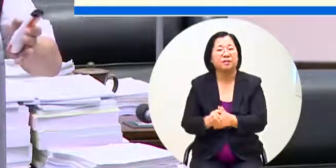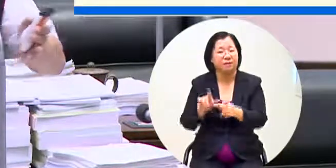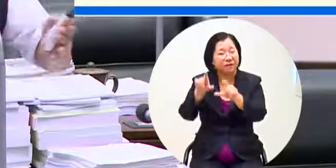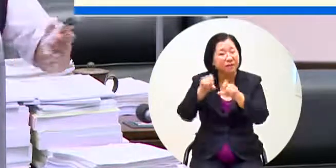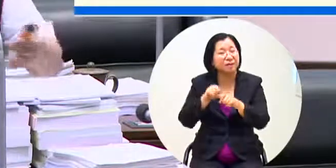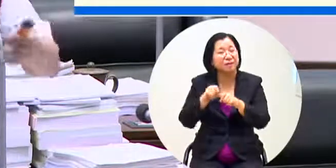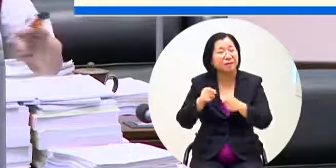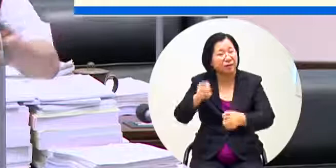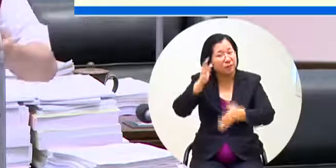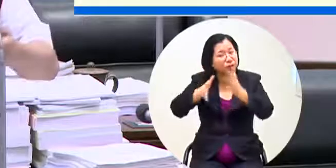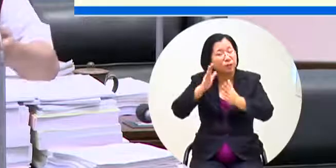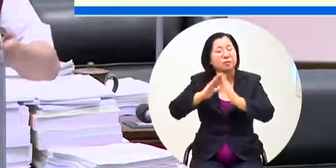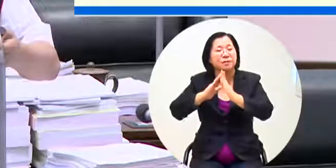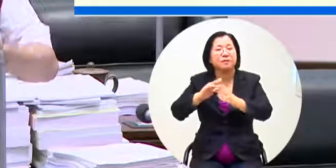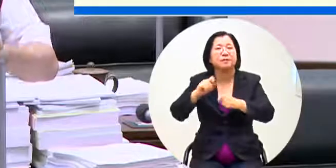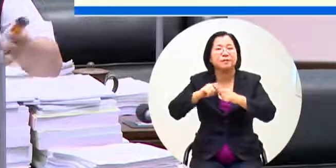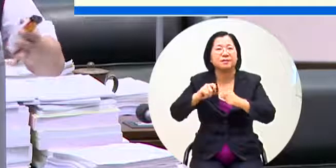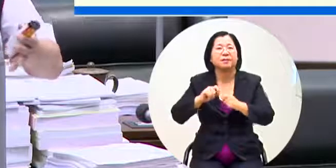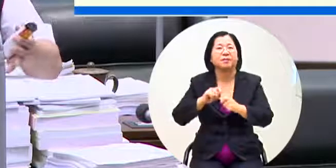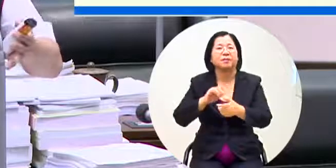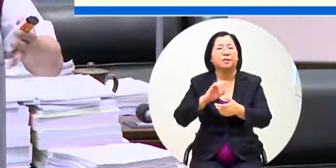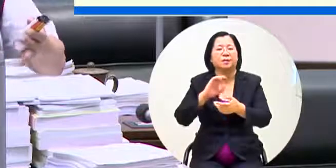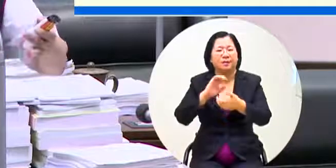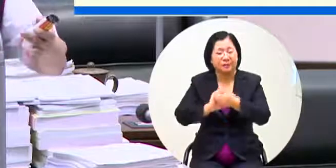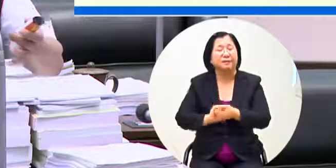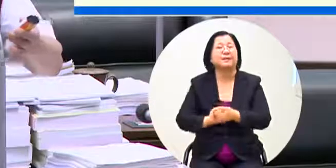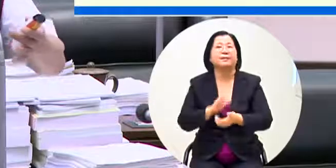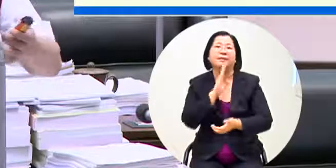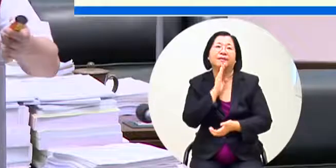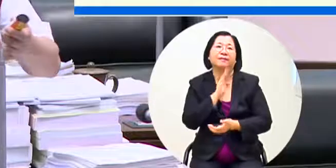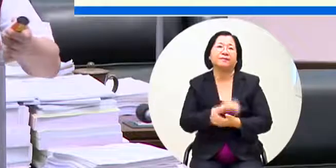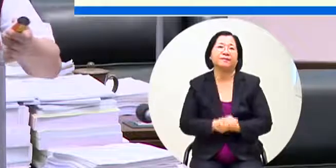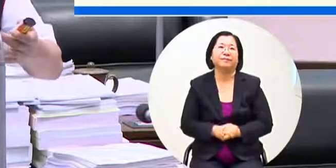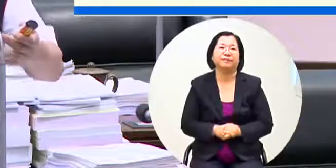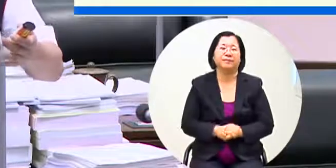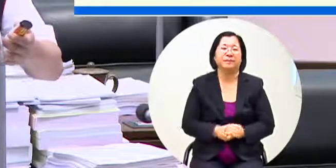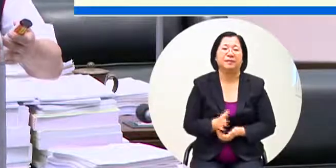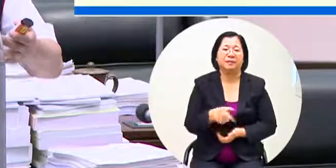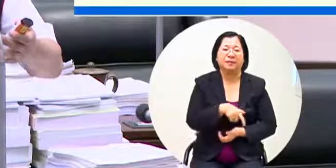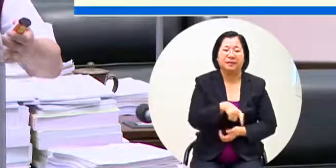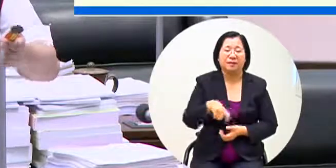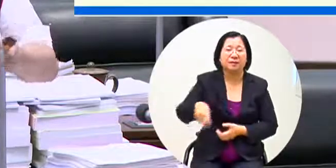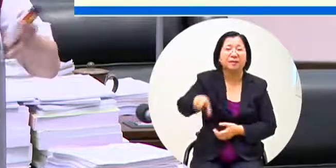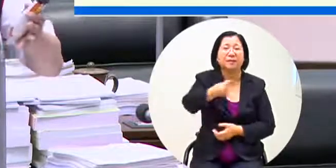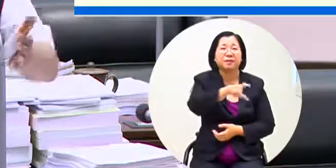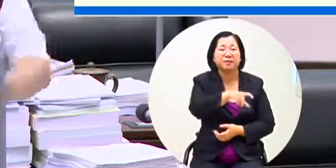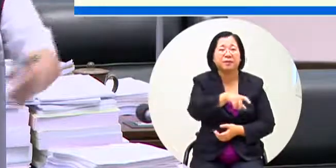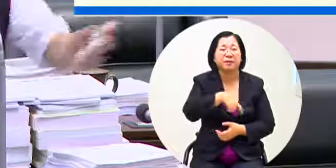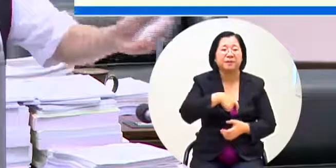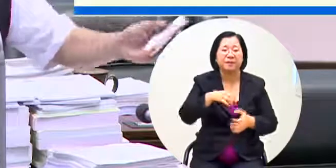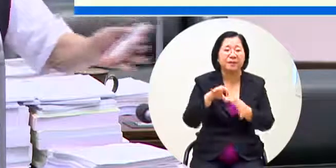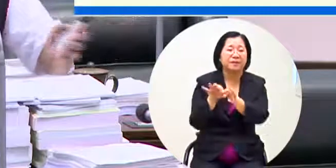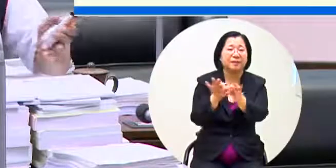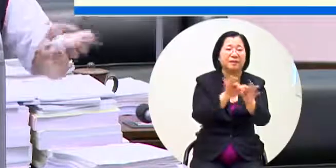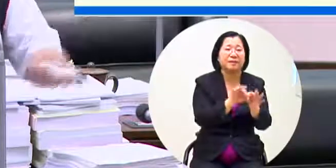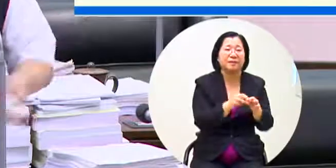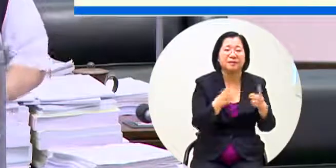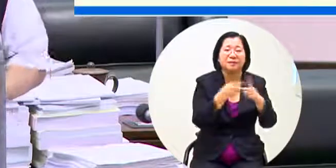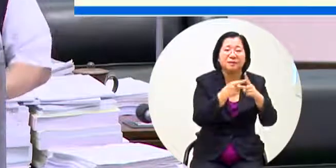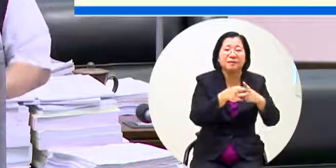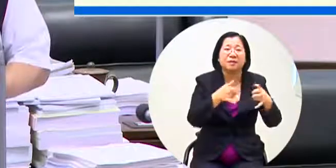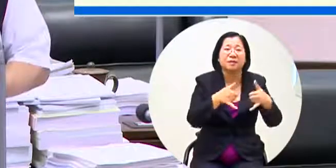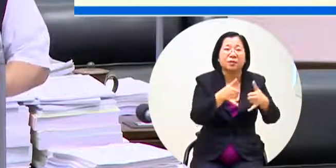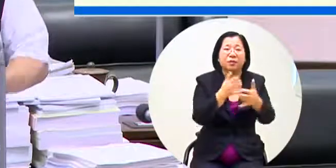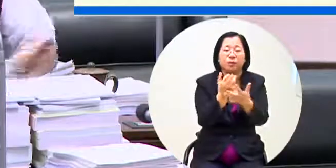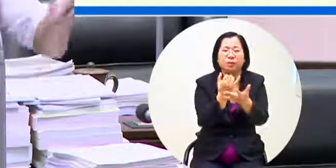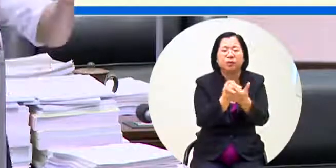伊边仔连接的路，咱嘛是原有人咧旧的较细条的路，嘛是拢留起来，并无甲毁掉，也无甲封起来